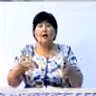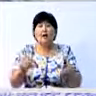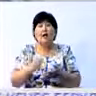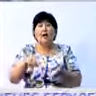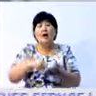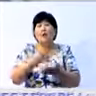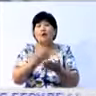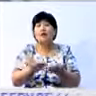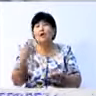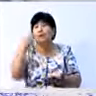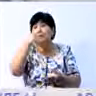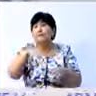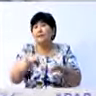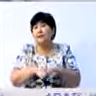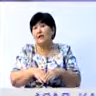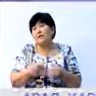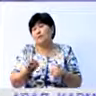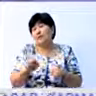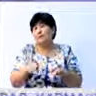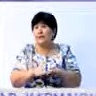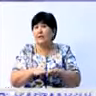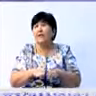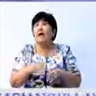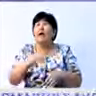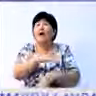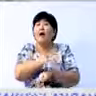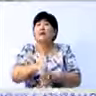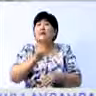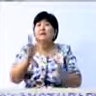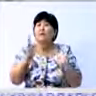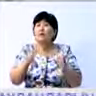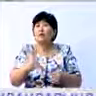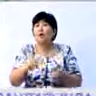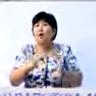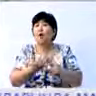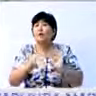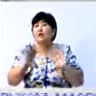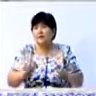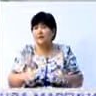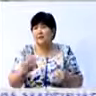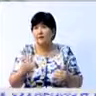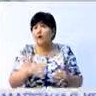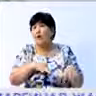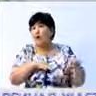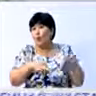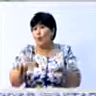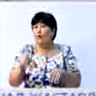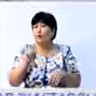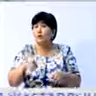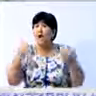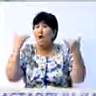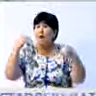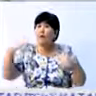көрсеткіш былтырғы жылмен салыстырғанда бірдей деңгейде. Сыртқы тас жолда болғандықтан көбі ауыл жерлерде өтеді, сондықтан мал